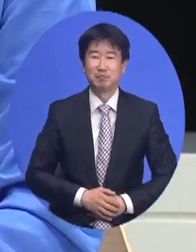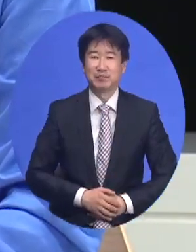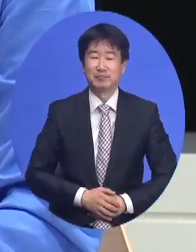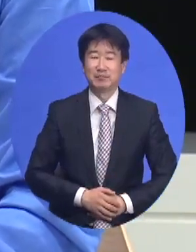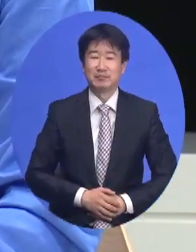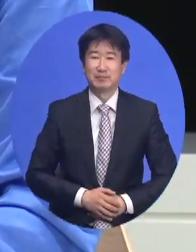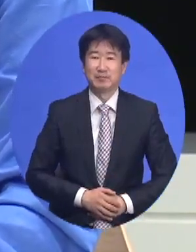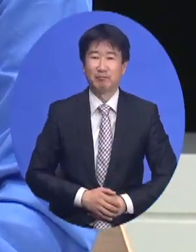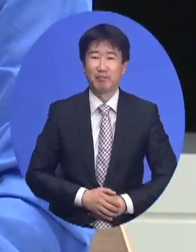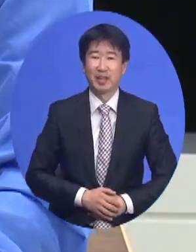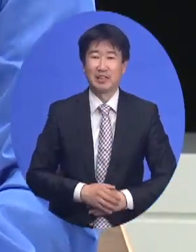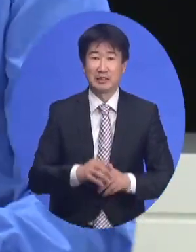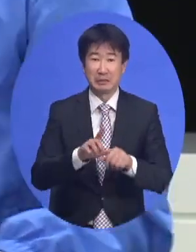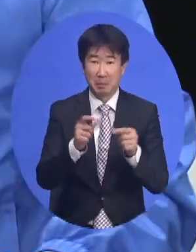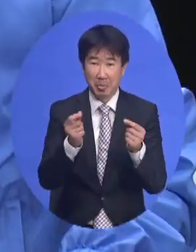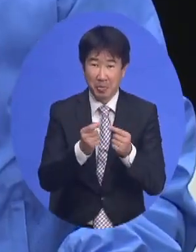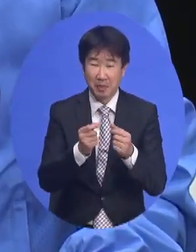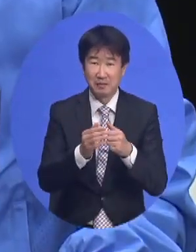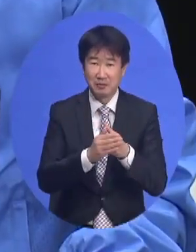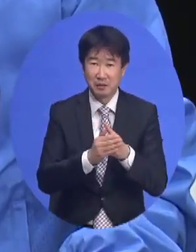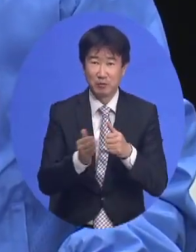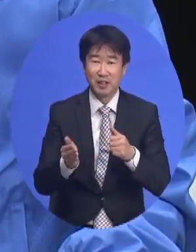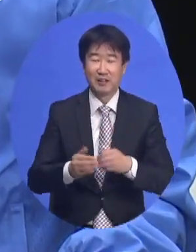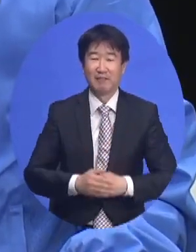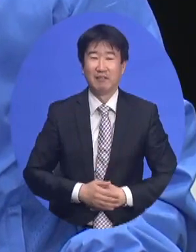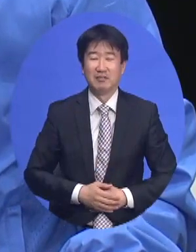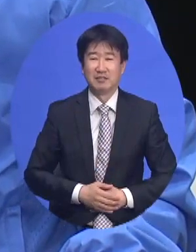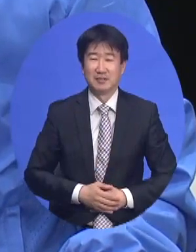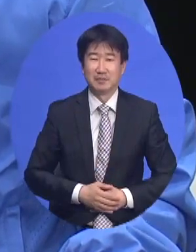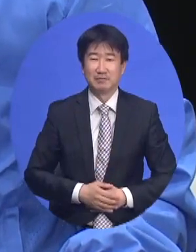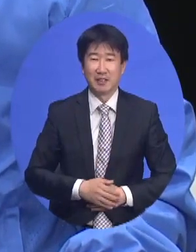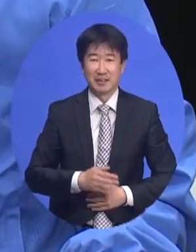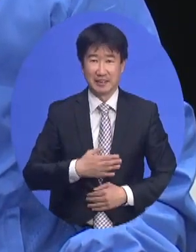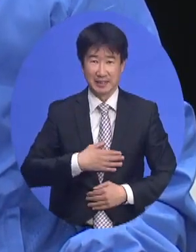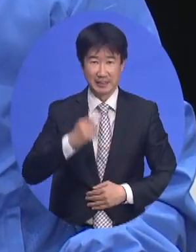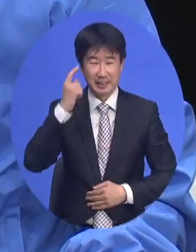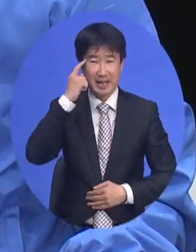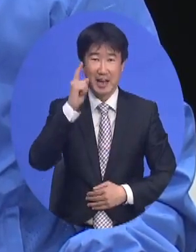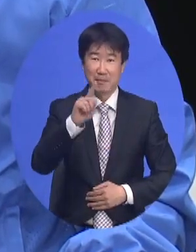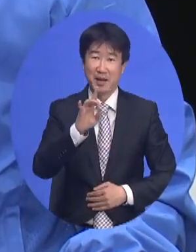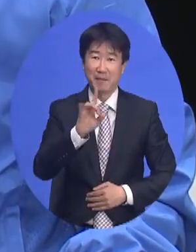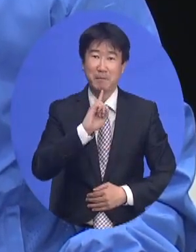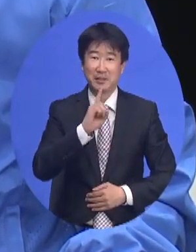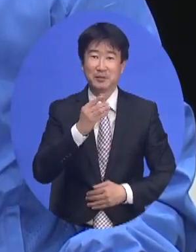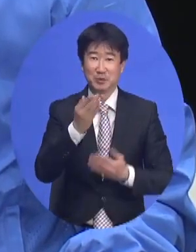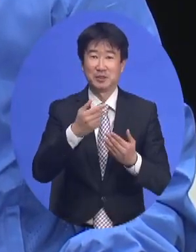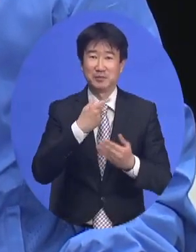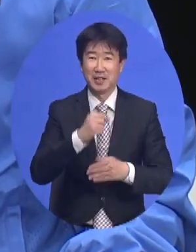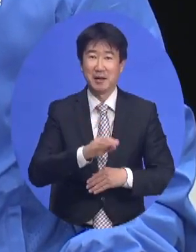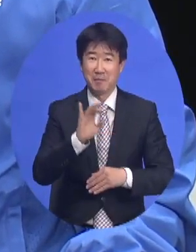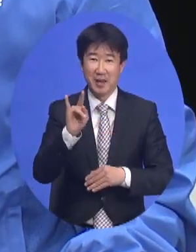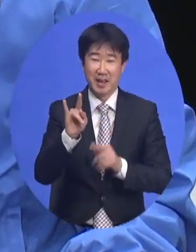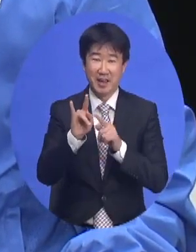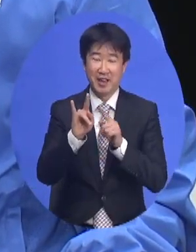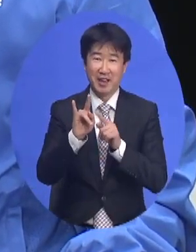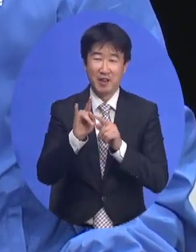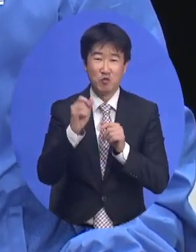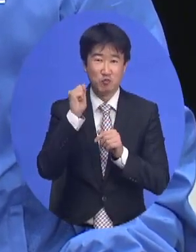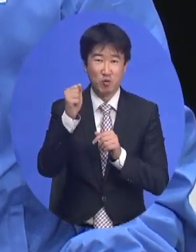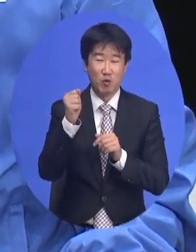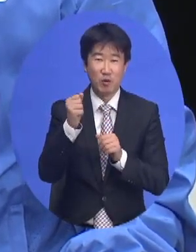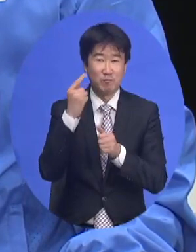시간이 짧아서 저는 이런 생각을 한 가지만 말씀드리고 배주임께 배주임